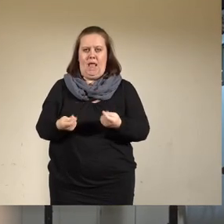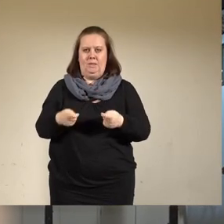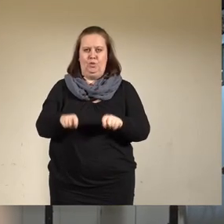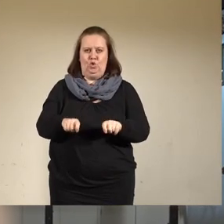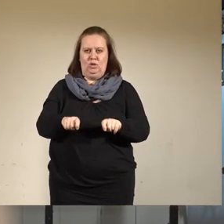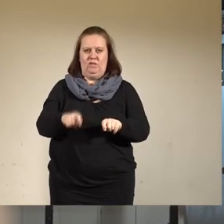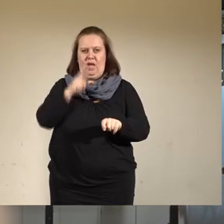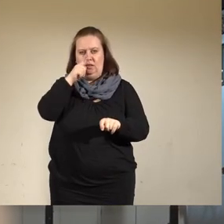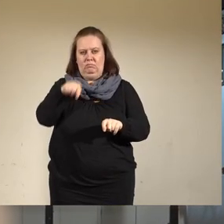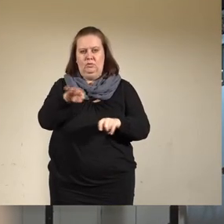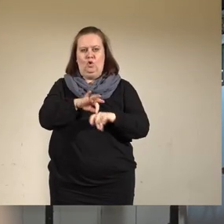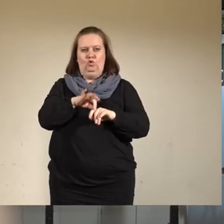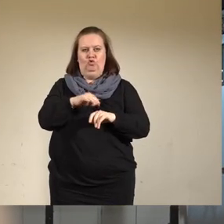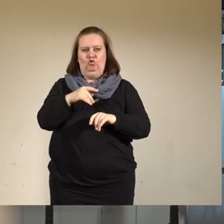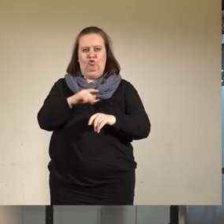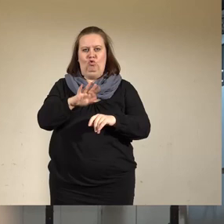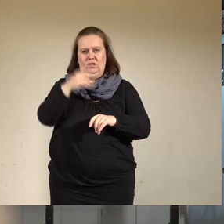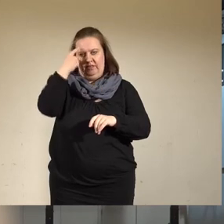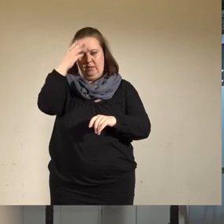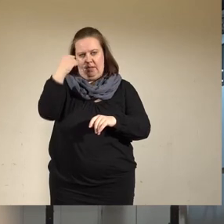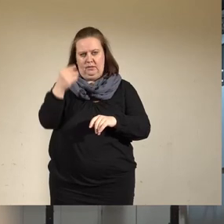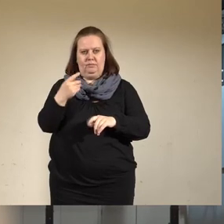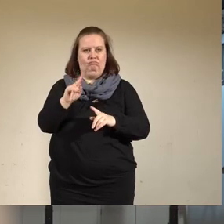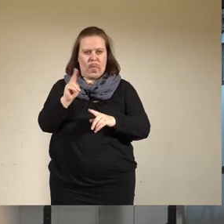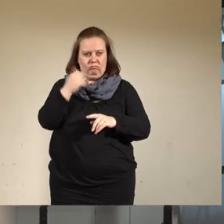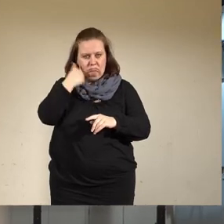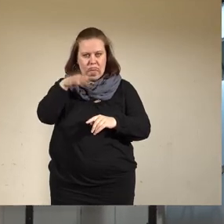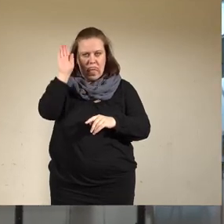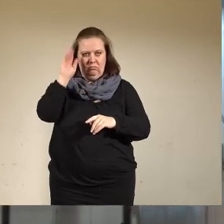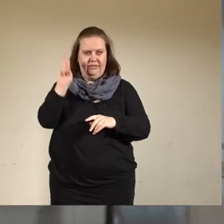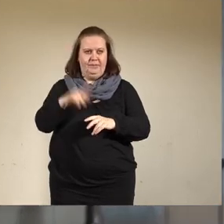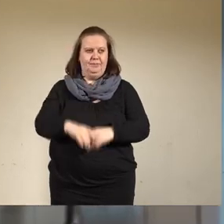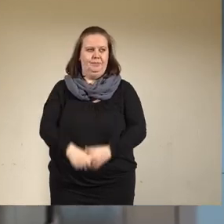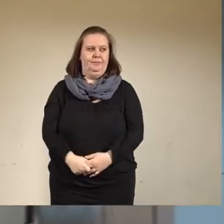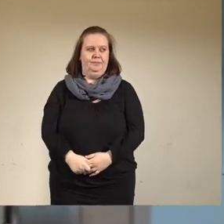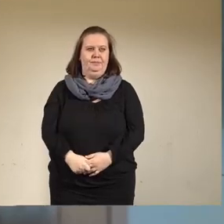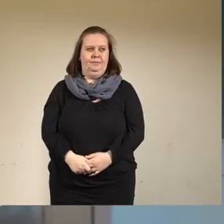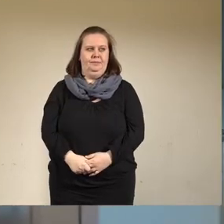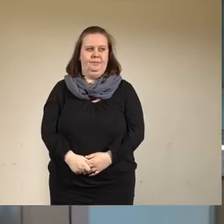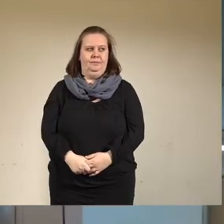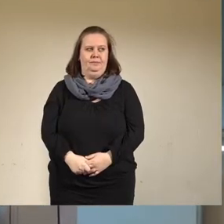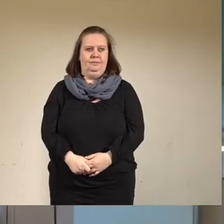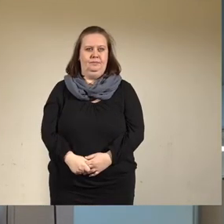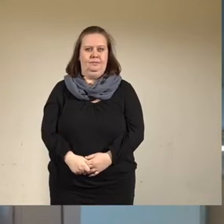Wer diesem von Herrn Dr. Schulte-Wissermann zustimmen möchte, den bitte ich jetzt um sein Stimmzeichen.